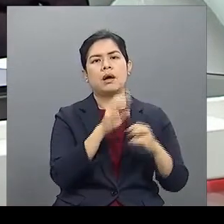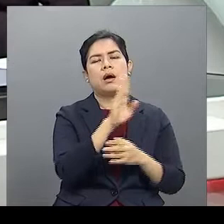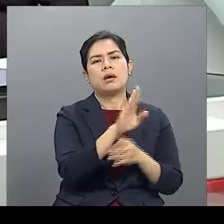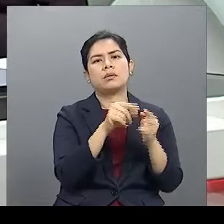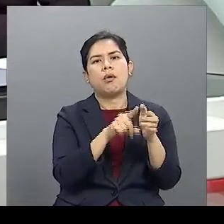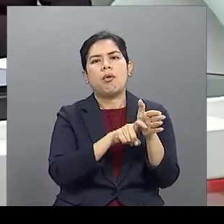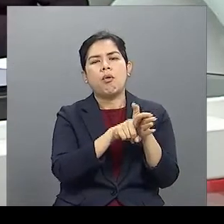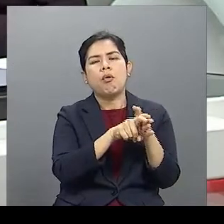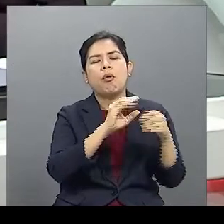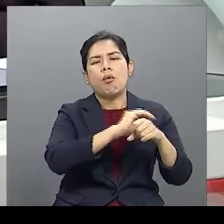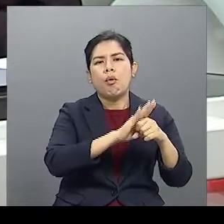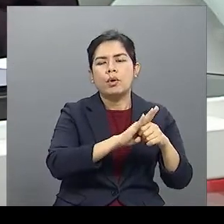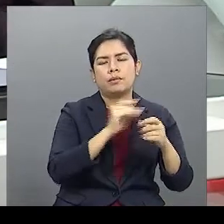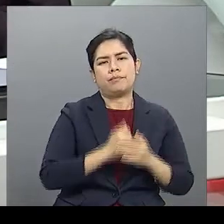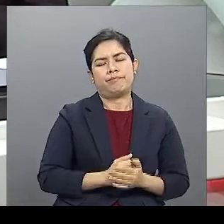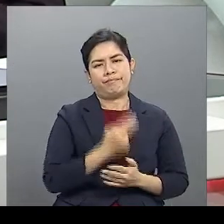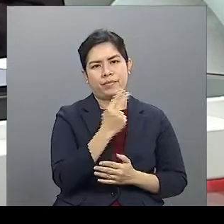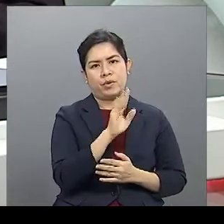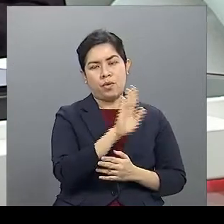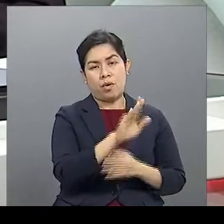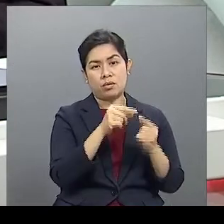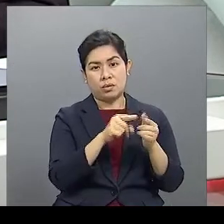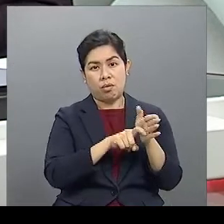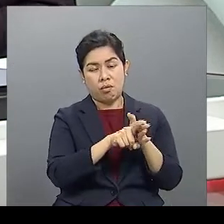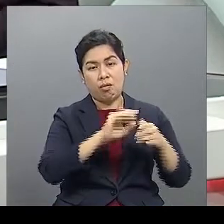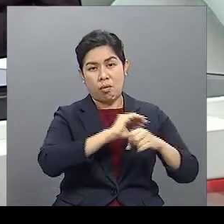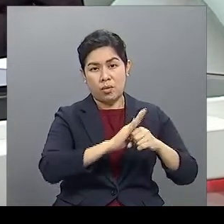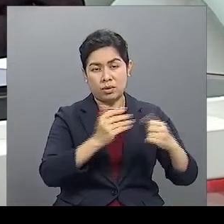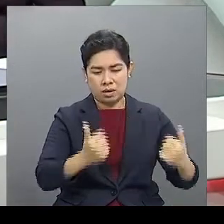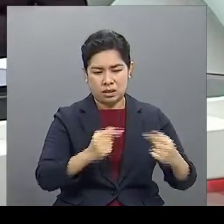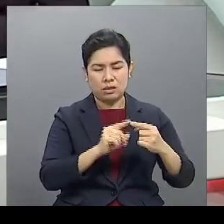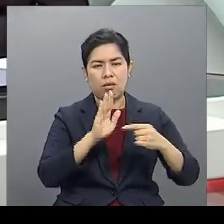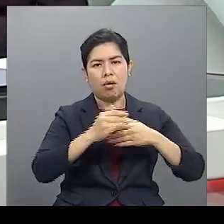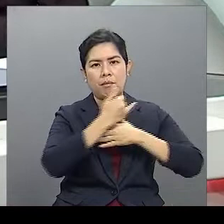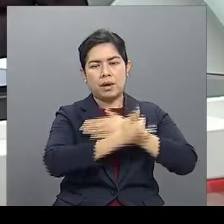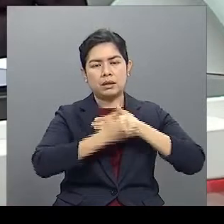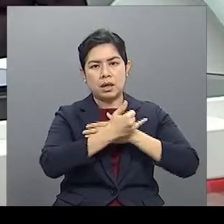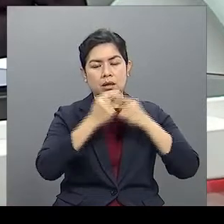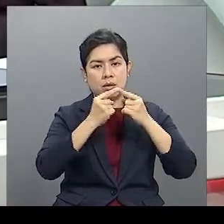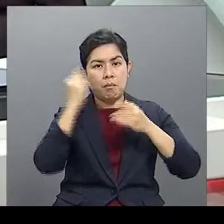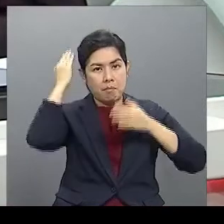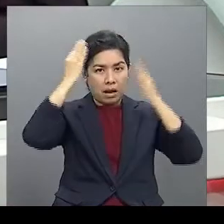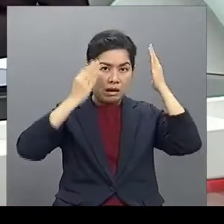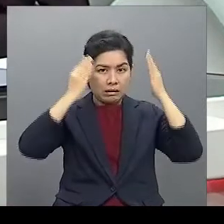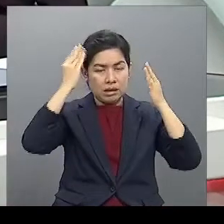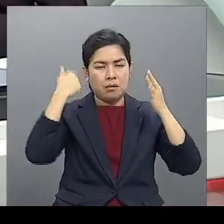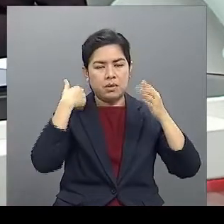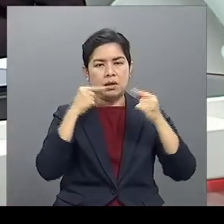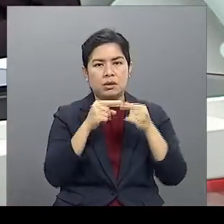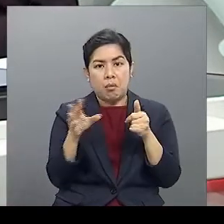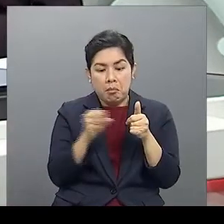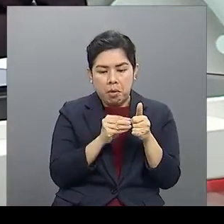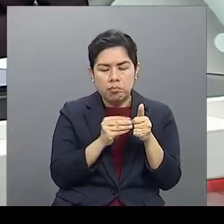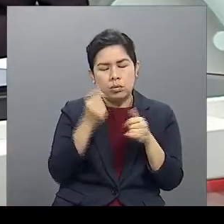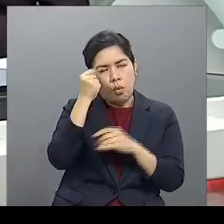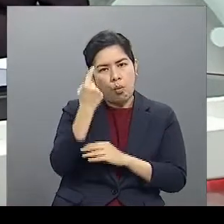คะการระบาดของไวรัสโควิด -19 ตอนนี้ที่มาเลเซียค่ะมีรายงานนะคะว่ามีผู้ติดเชื้อเฉลี่ยวันละกว่า 1,000 คนแล้วก็การปิด